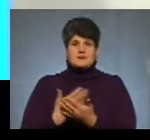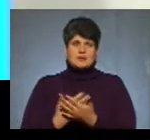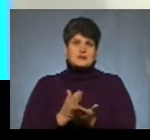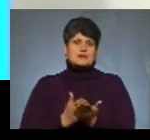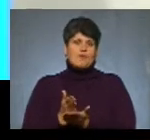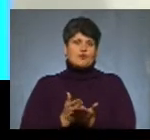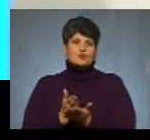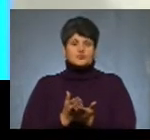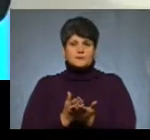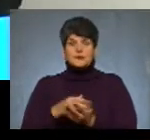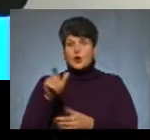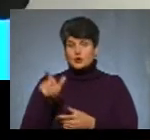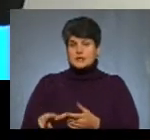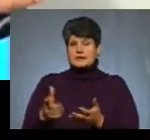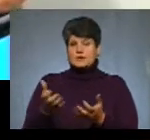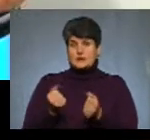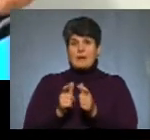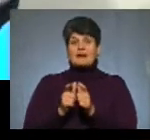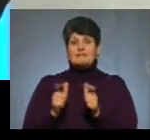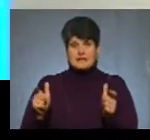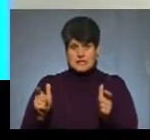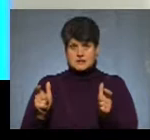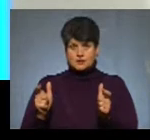житлово-комунальні послуги. Тобто людина отримує квитанції